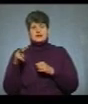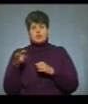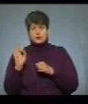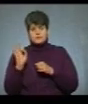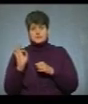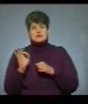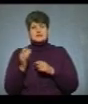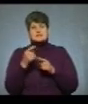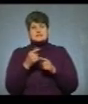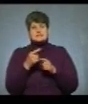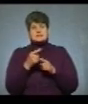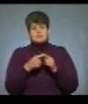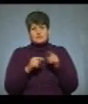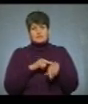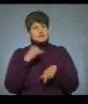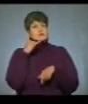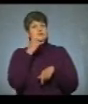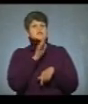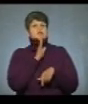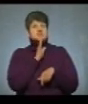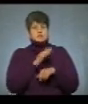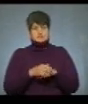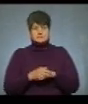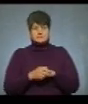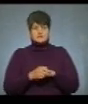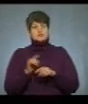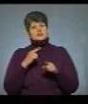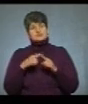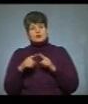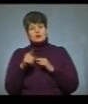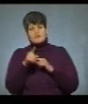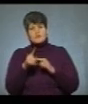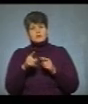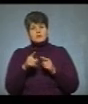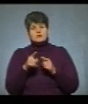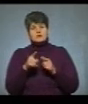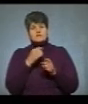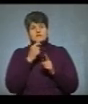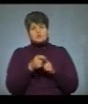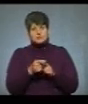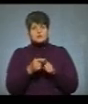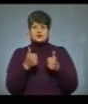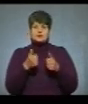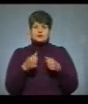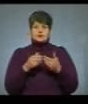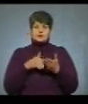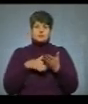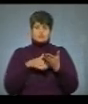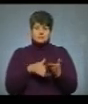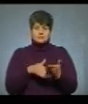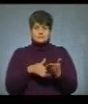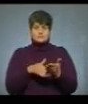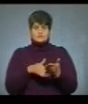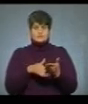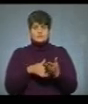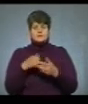району. За півгодини ми зателефонували до жінки. Чи швидко вам відповіли, чи добре надали послуги? Дуже добре. Ми